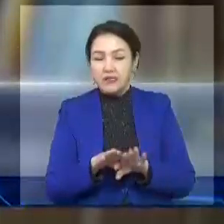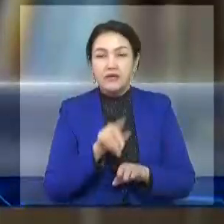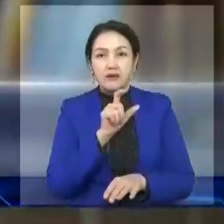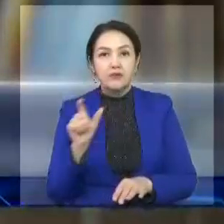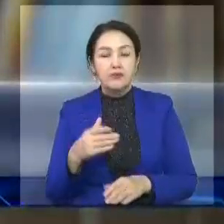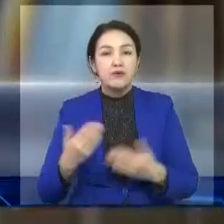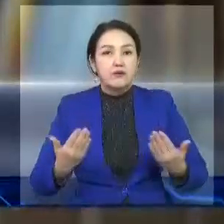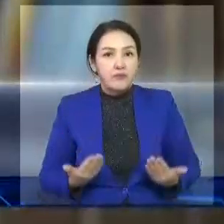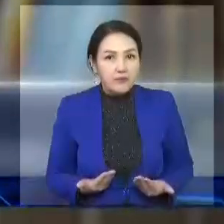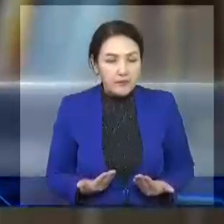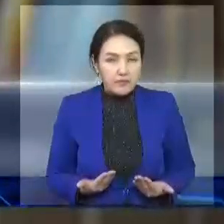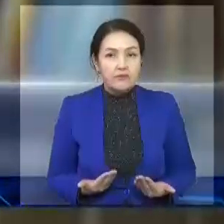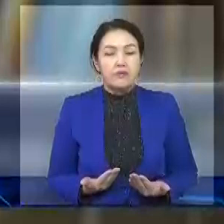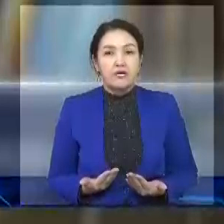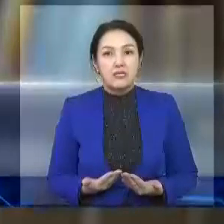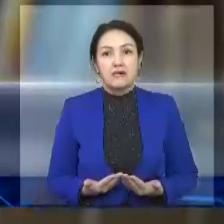людей, которые живут в таких